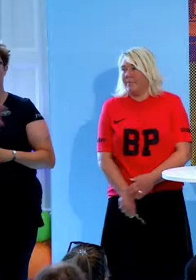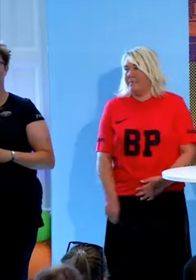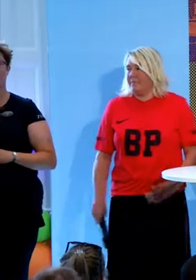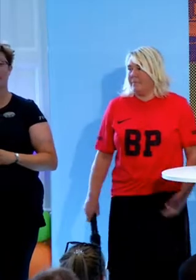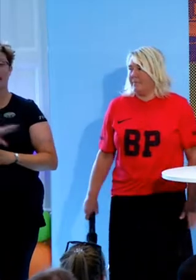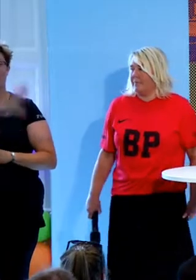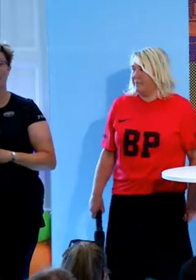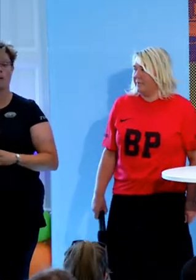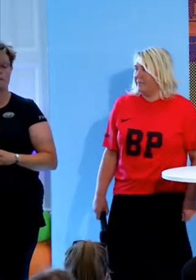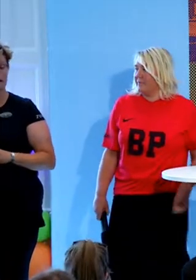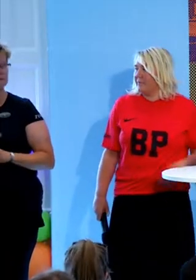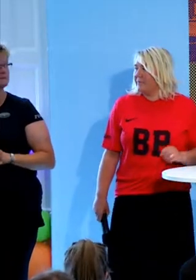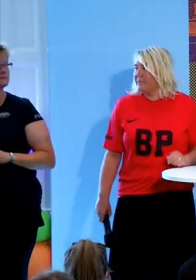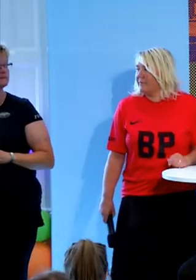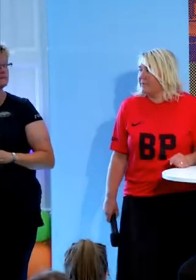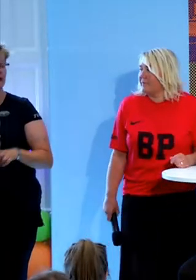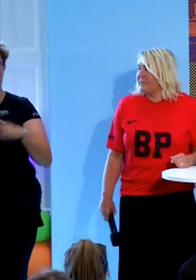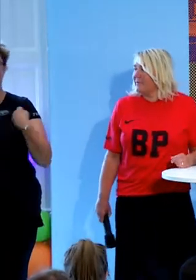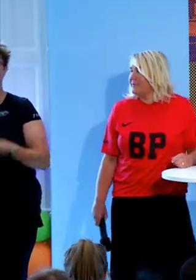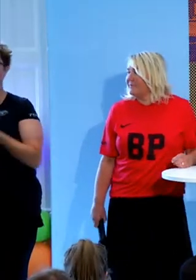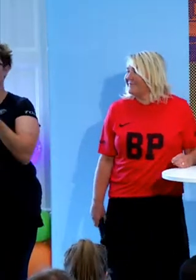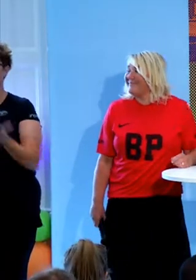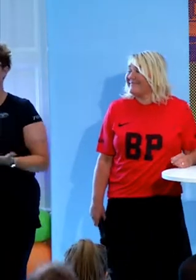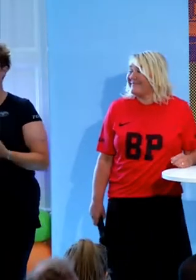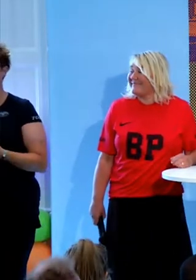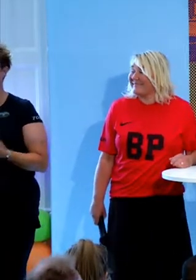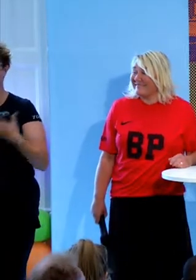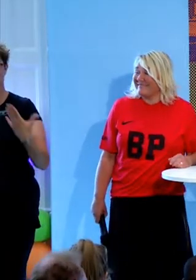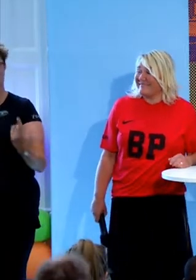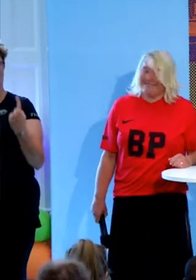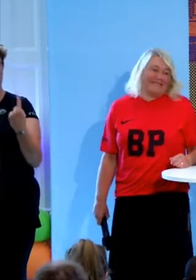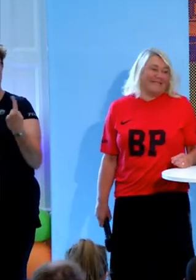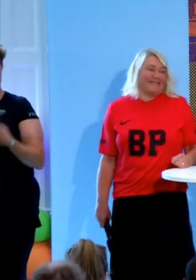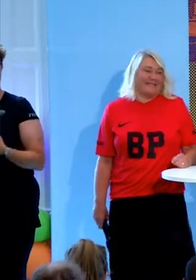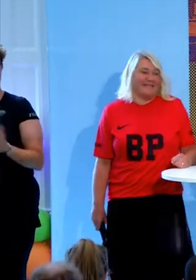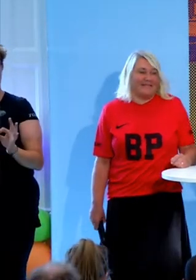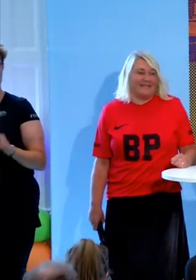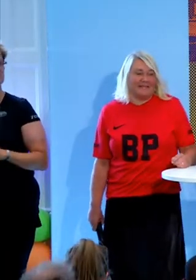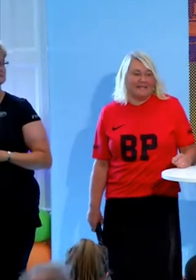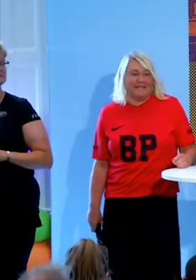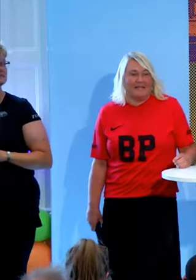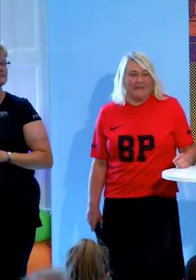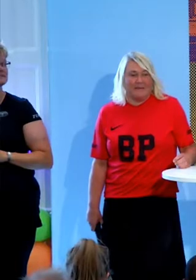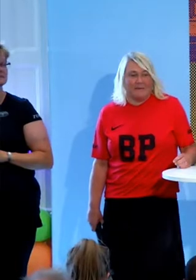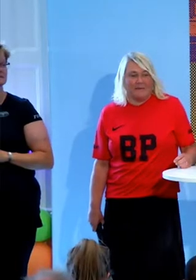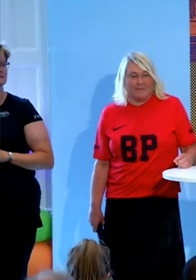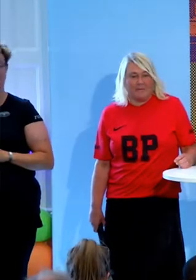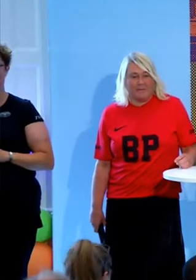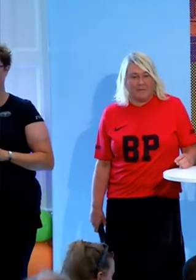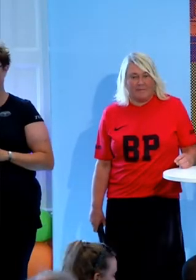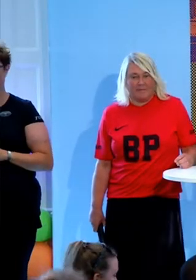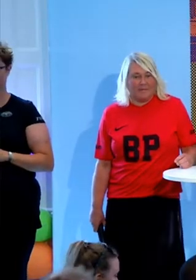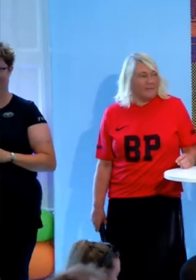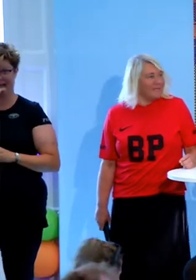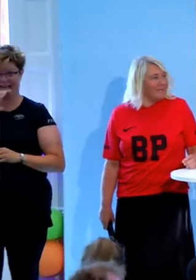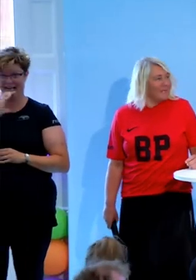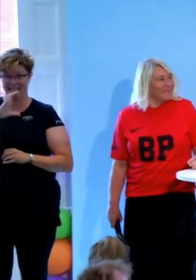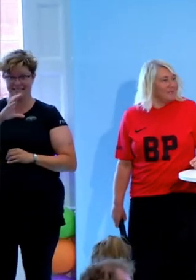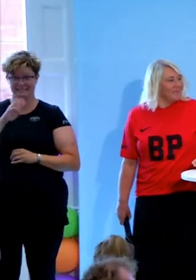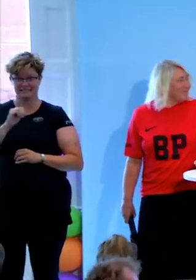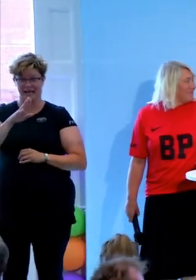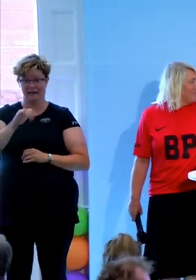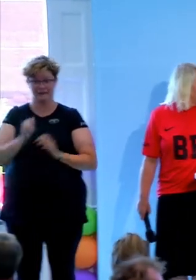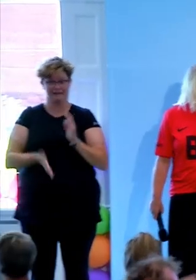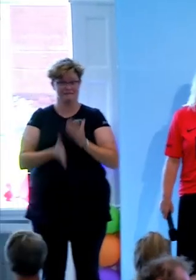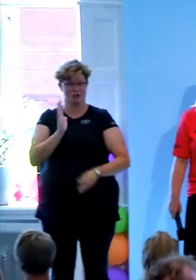Hej allihopa. Hjärtligt välkomna. Vilken dag, va? Fantastiskt, eller hur? Och ikväll är det semifinal